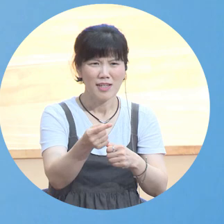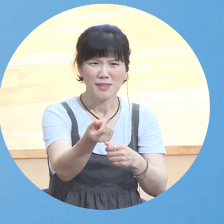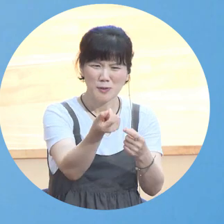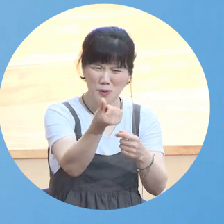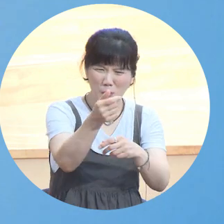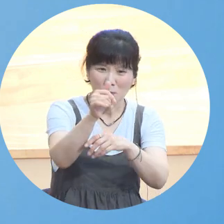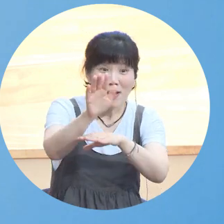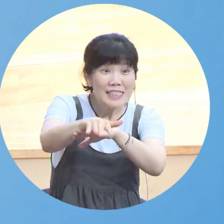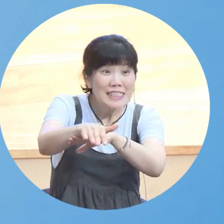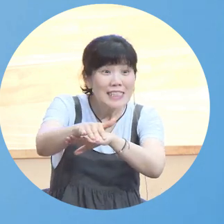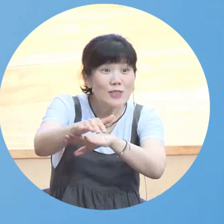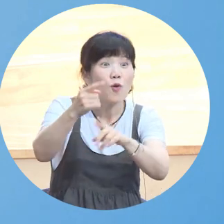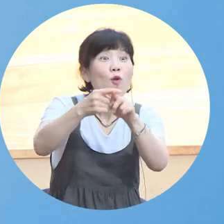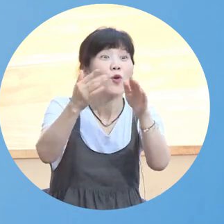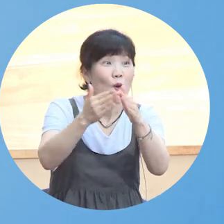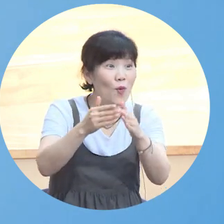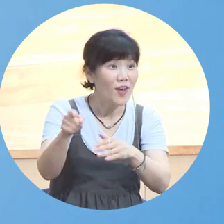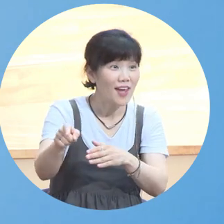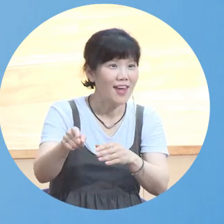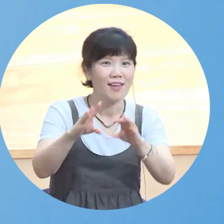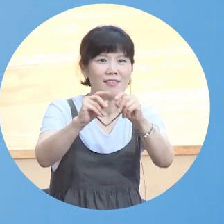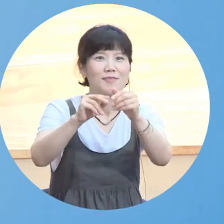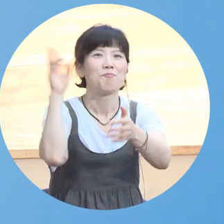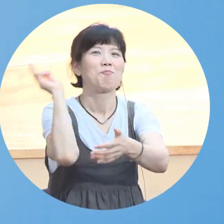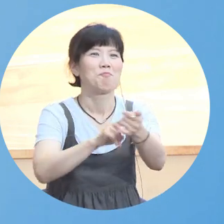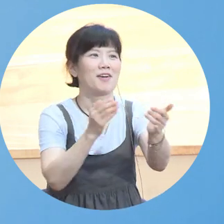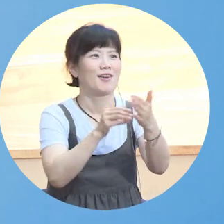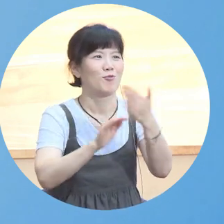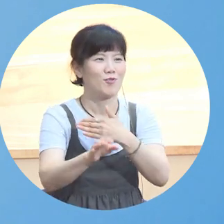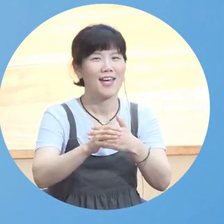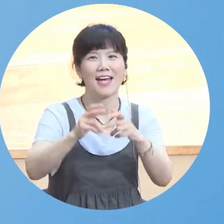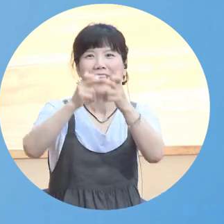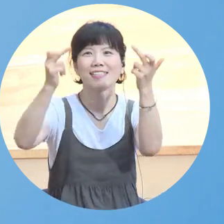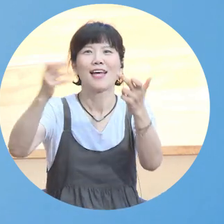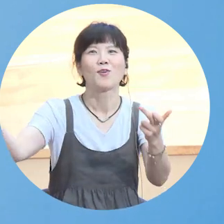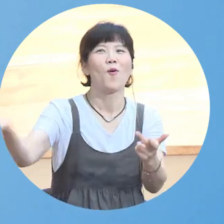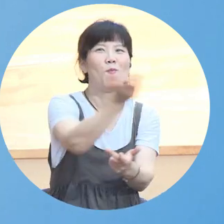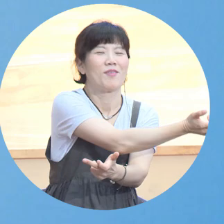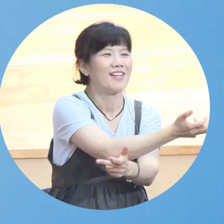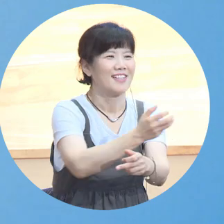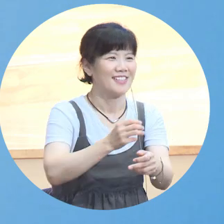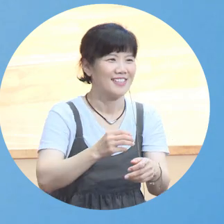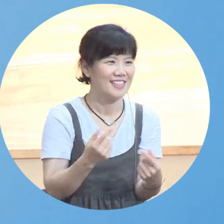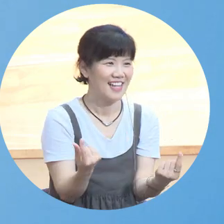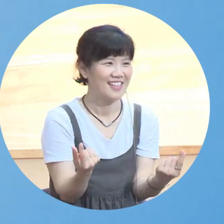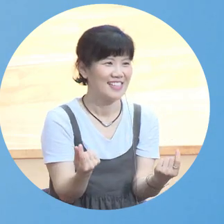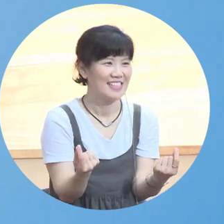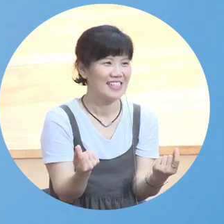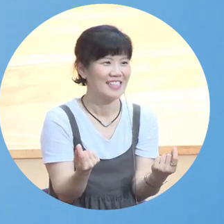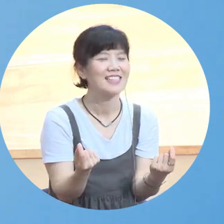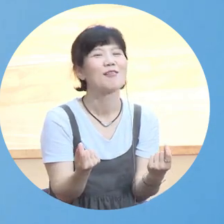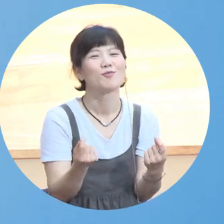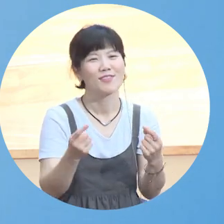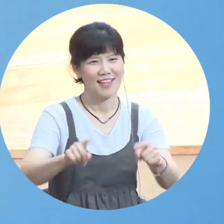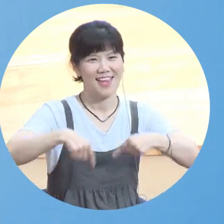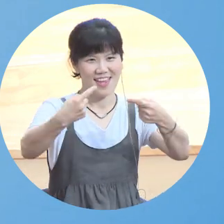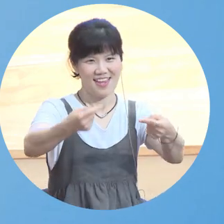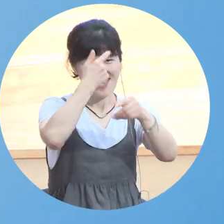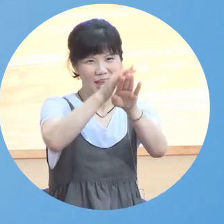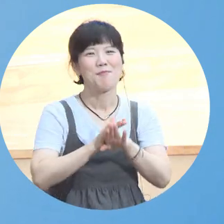다음주를 산을 엄 겨 입당 예배를 드렸다 합니다 진짜 산을